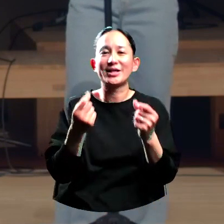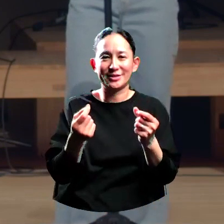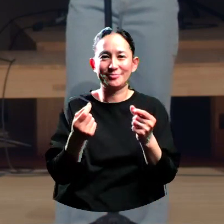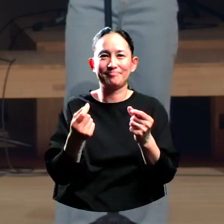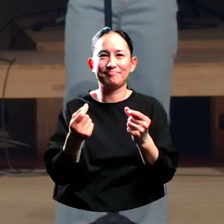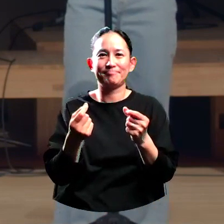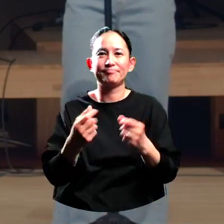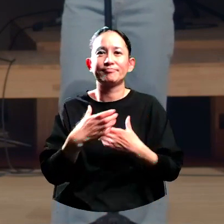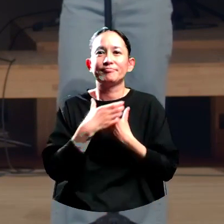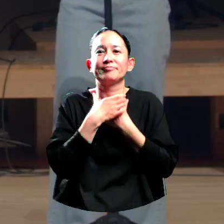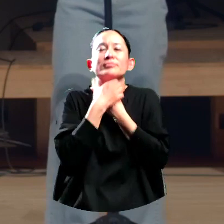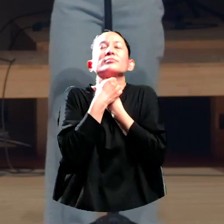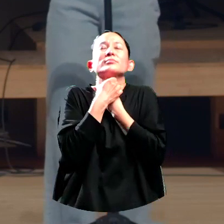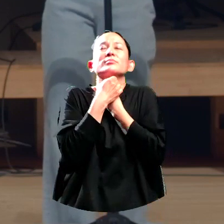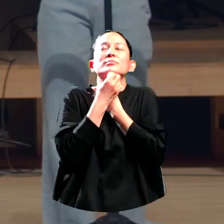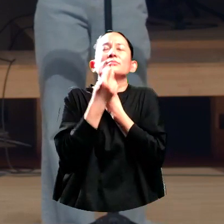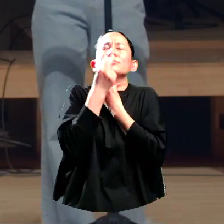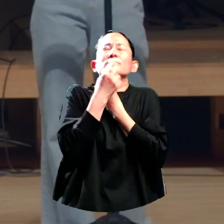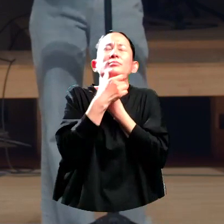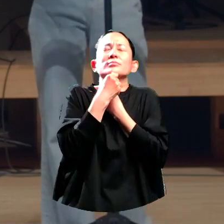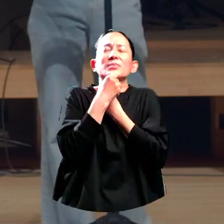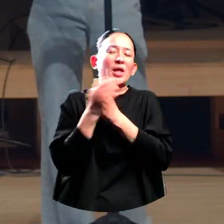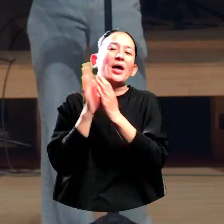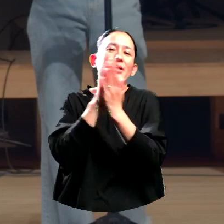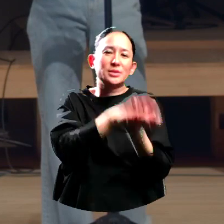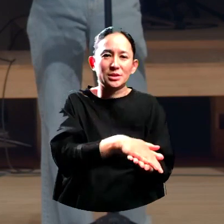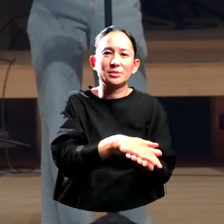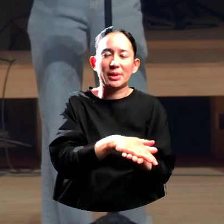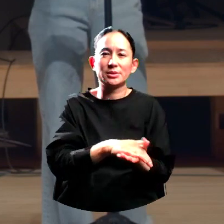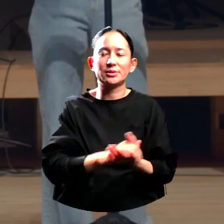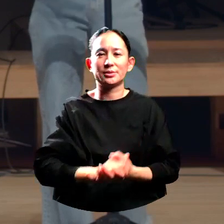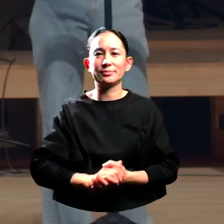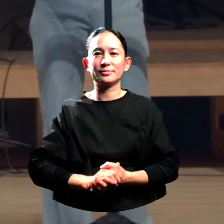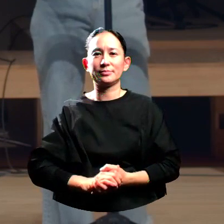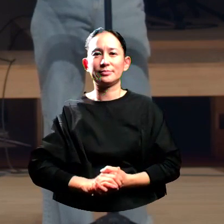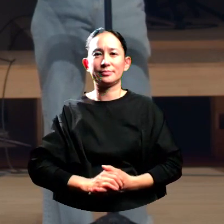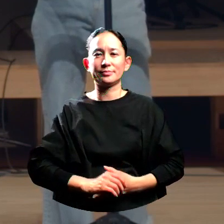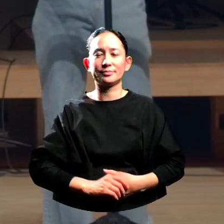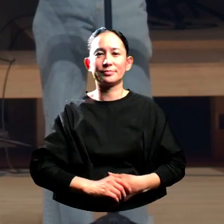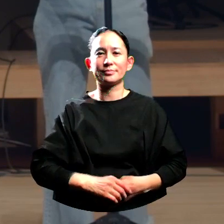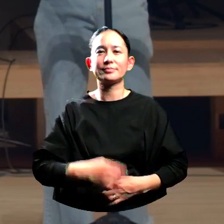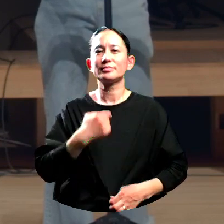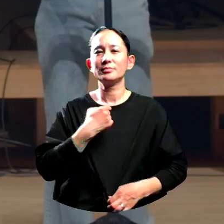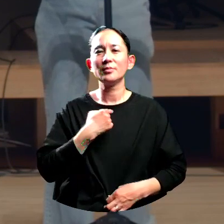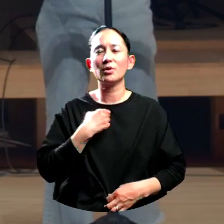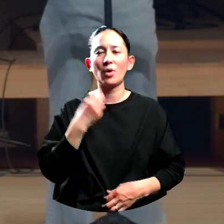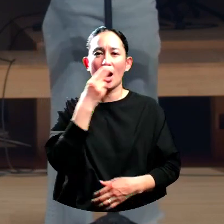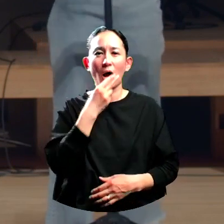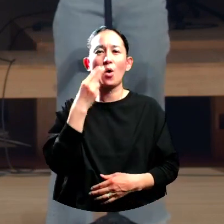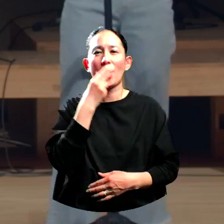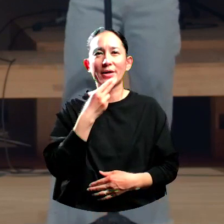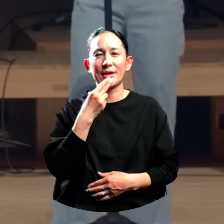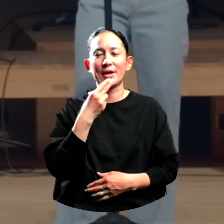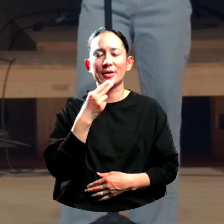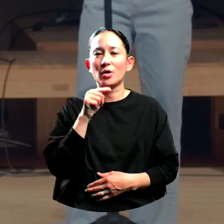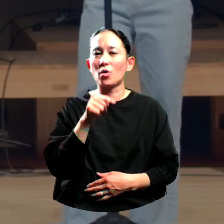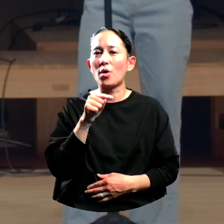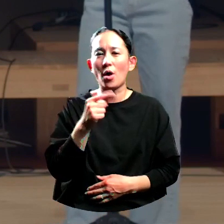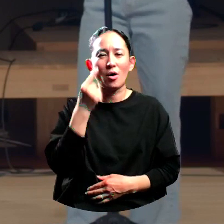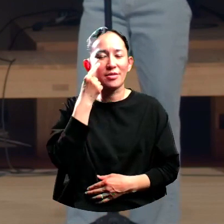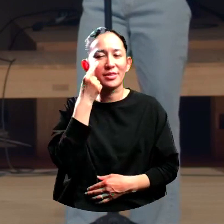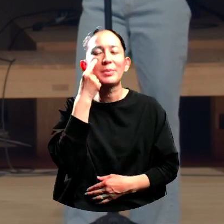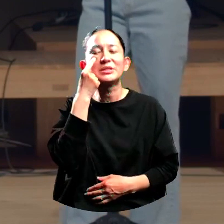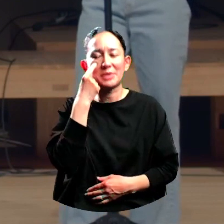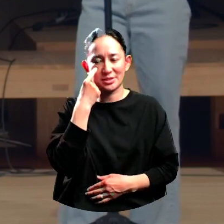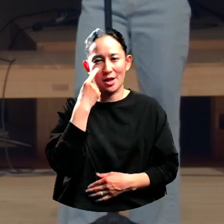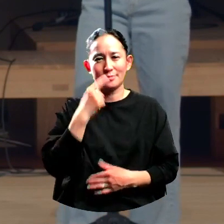with things like oil and they would die in minutes. で僕はハワイでこれを試したと思います。 Did I try that